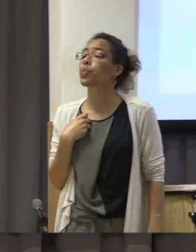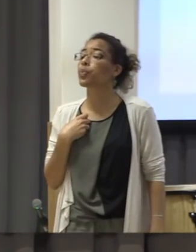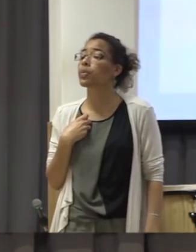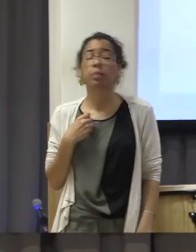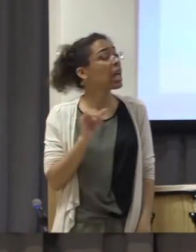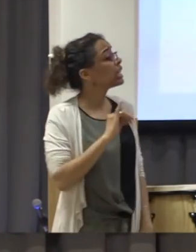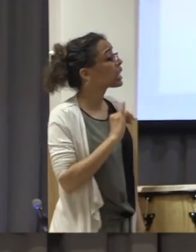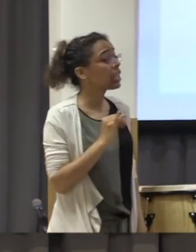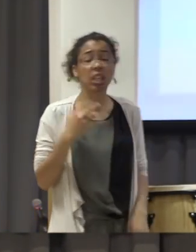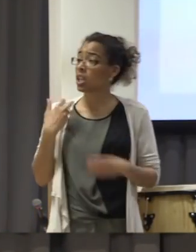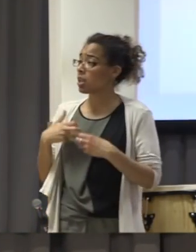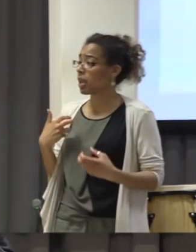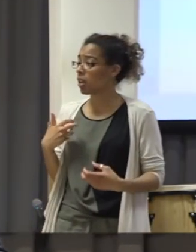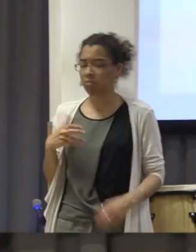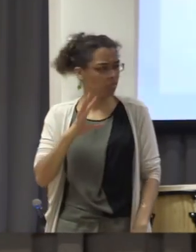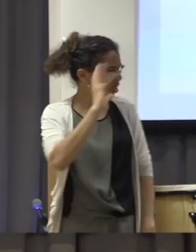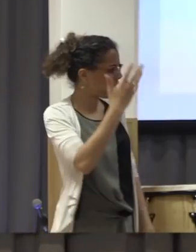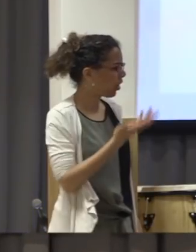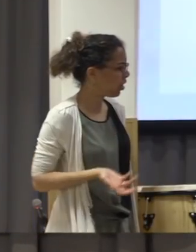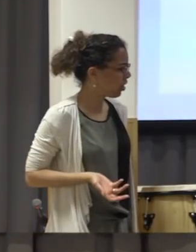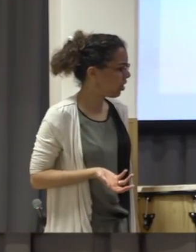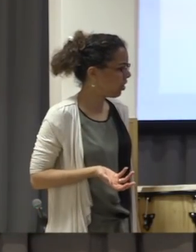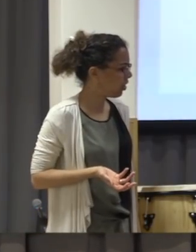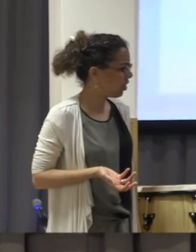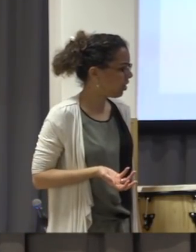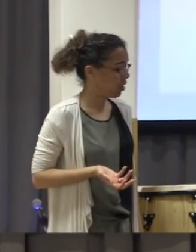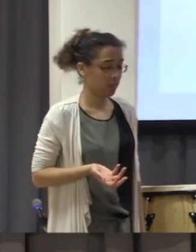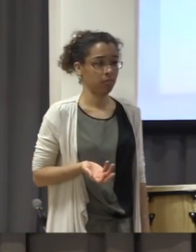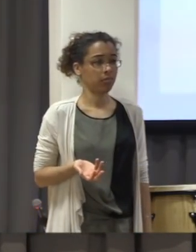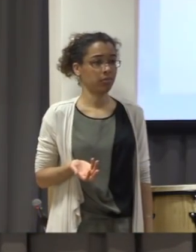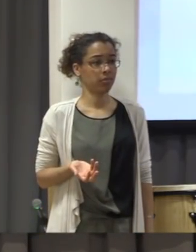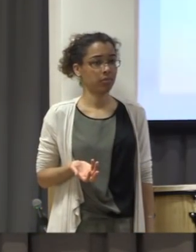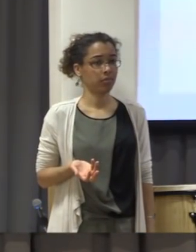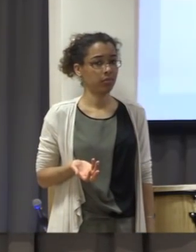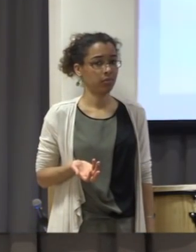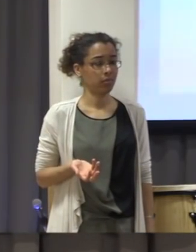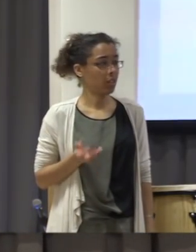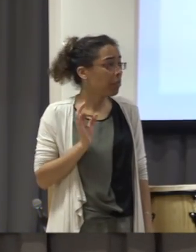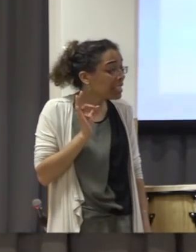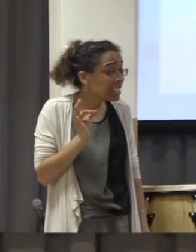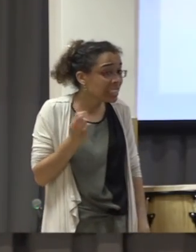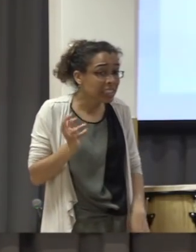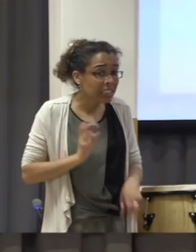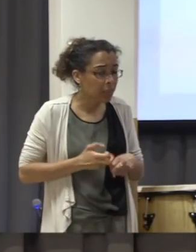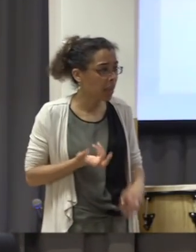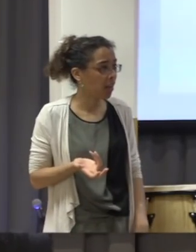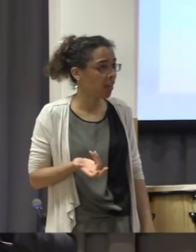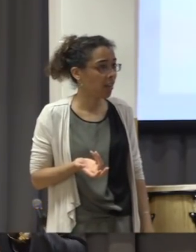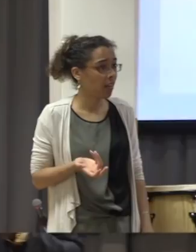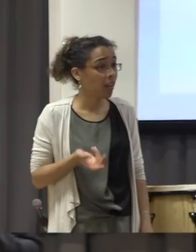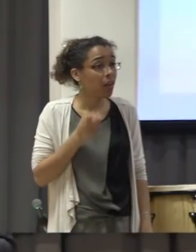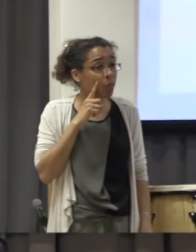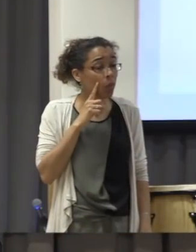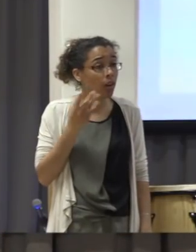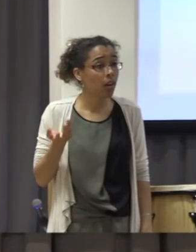C'est qui? C'est Pierre. Oh, tu es folle. Mais c'est bien Pierre. Pourquoi? Parce